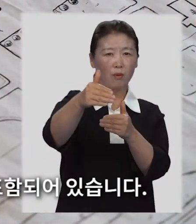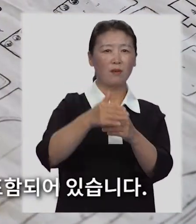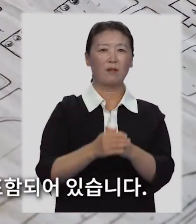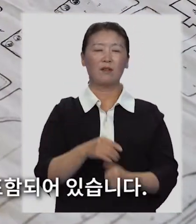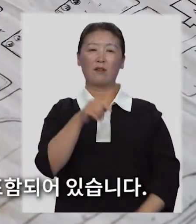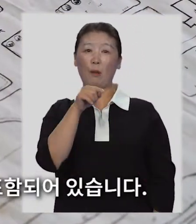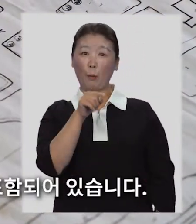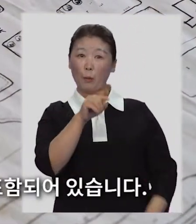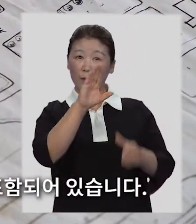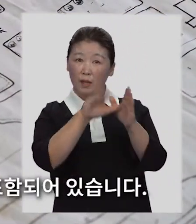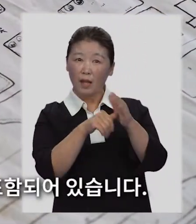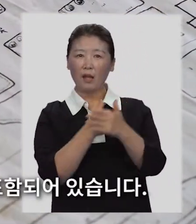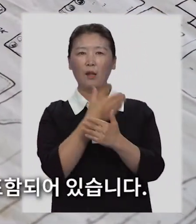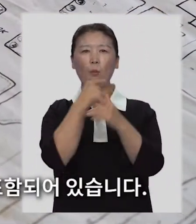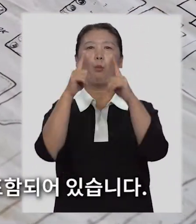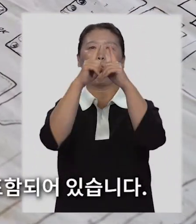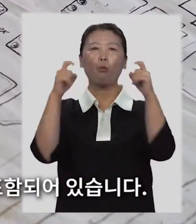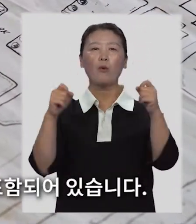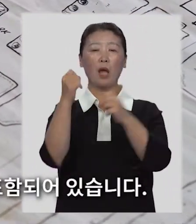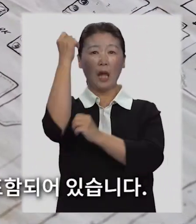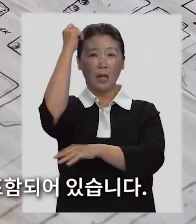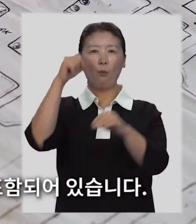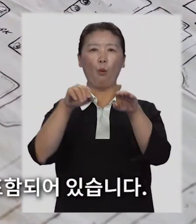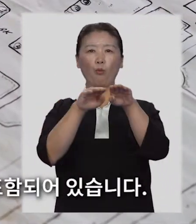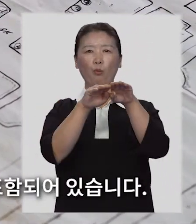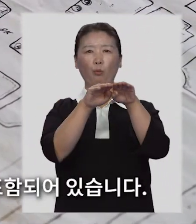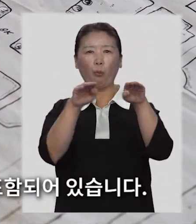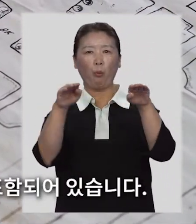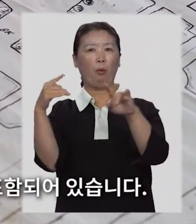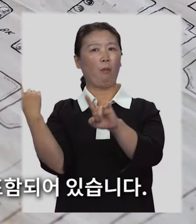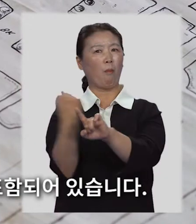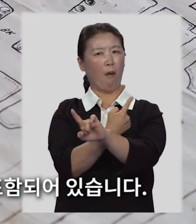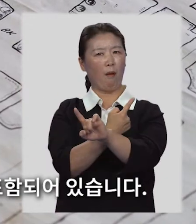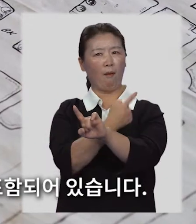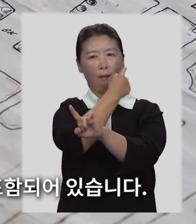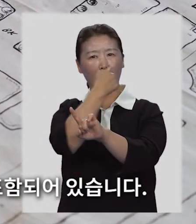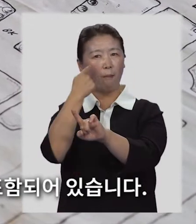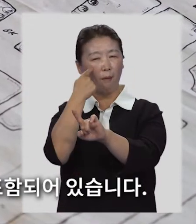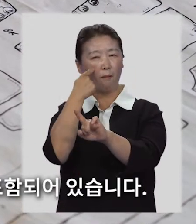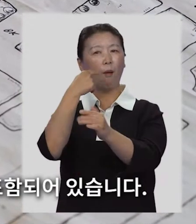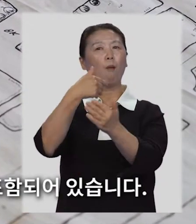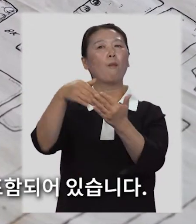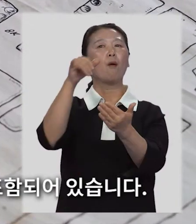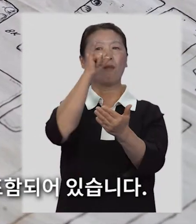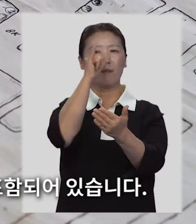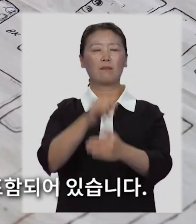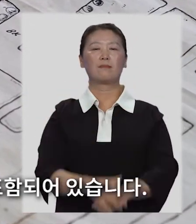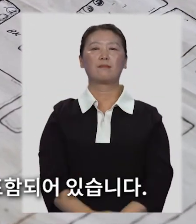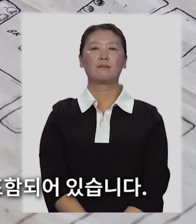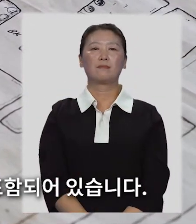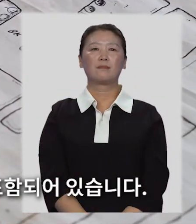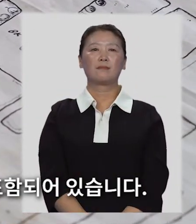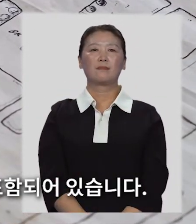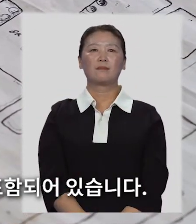이 과정에서 경복궁의 기본축을 바꾸어 놓은 사실을 증거하는 도면도 포함되어 있습니다.